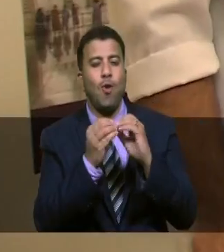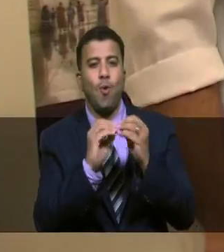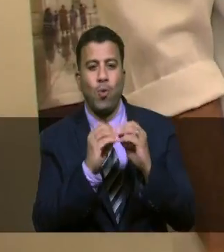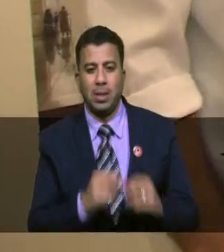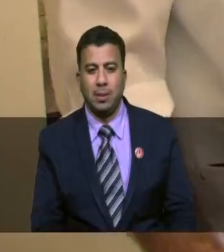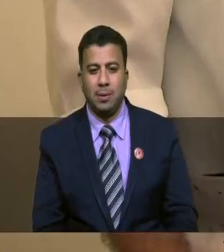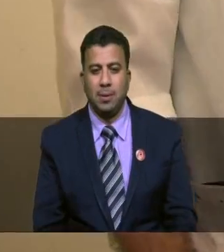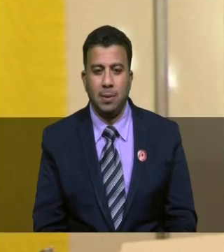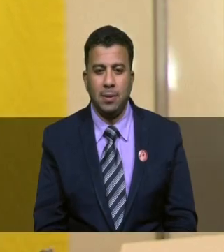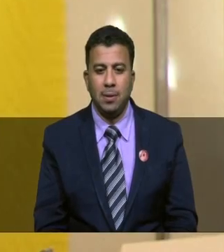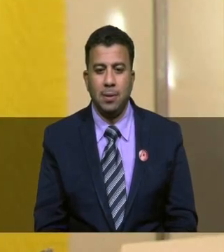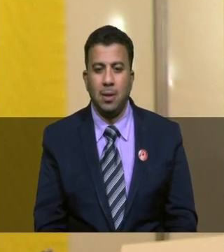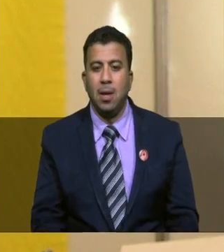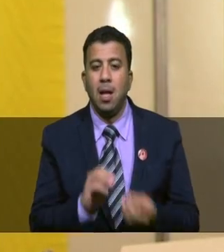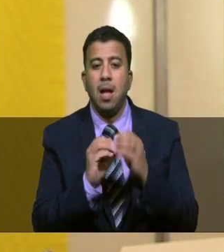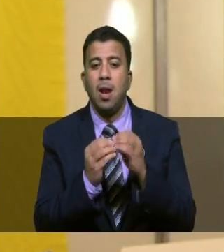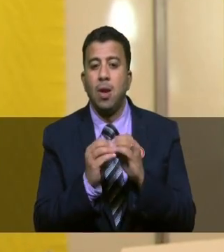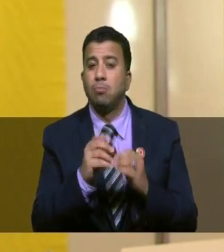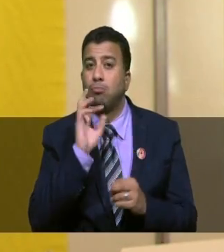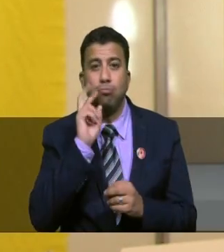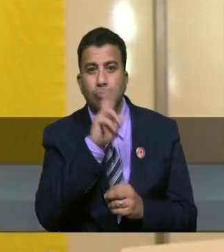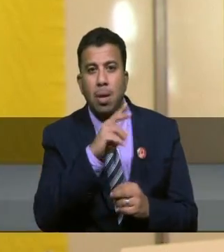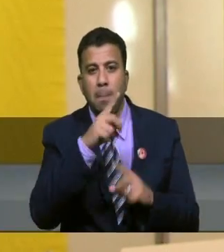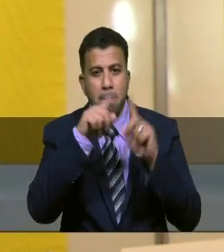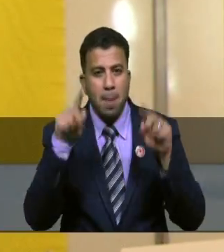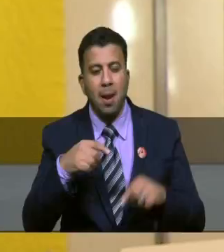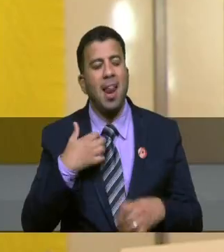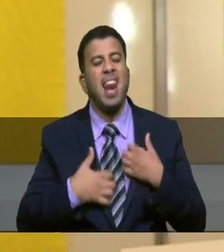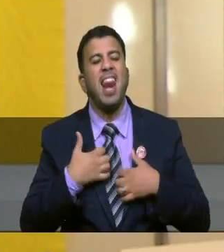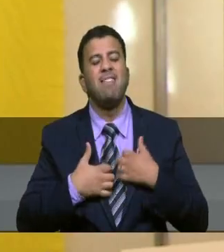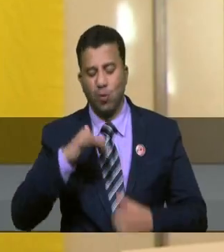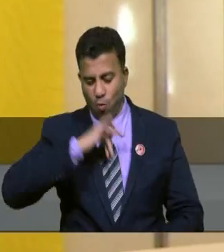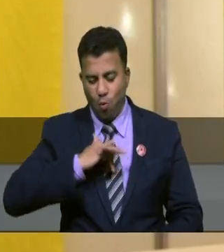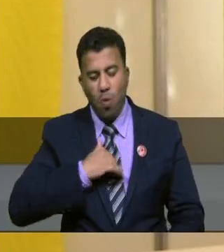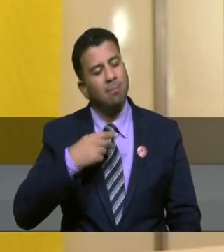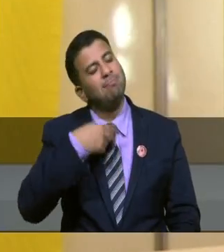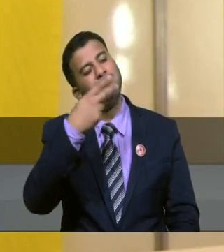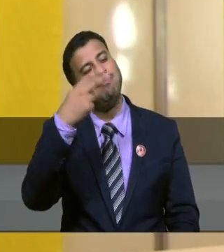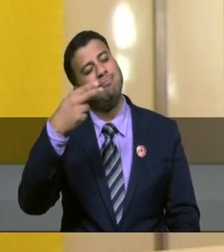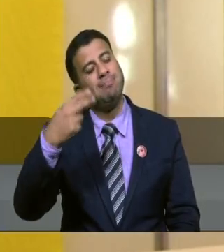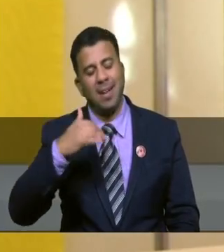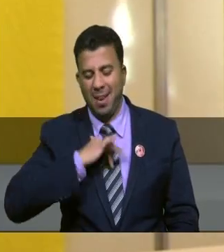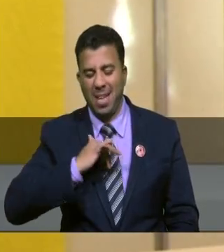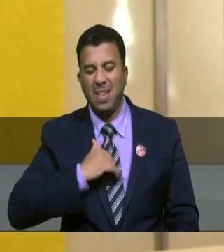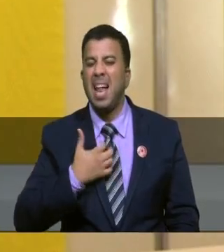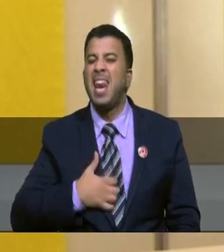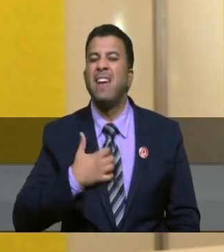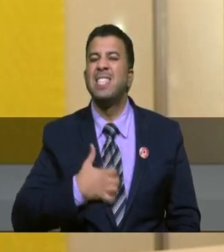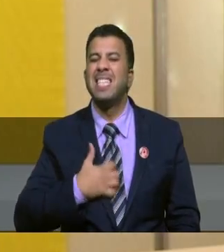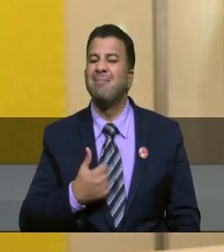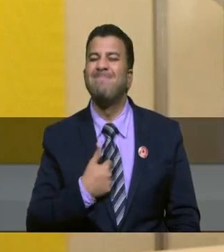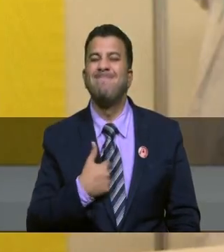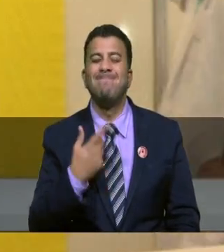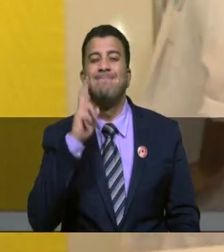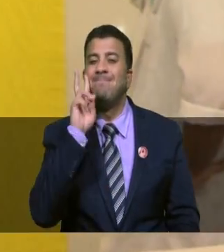هذا المعرض في سيوليز الألوان ترمز لدلالات، ترمز لمثلا نفسية الشخص داخليا، نقدر نعرف نفس مثلا نفسية الأشخاص بعض الأحيان